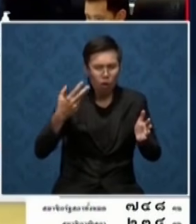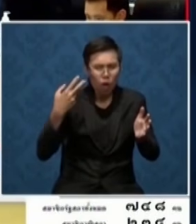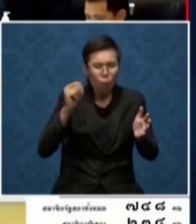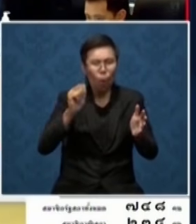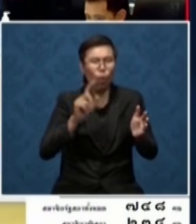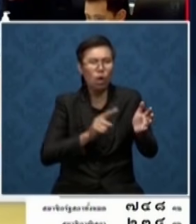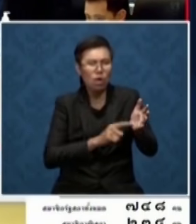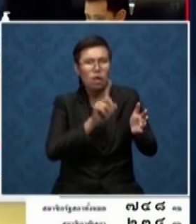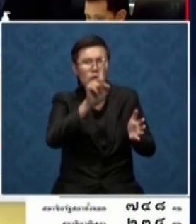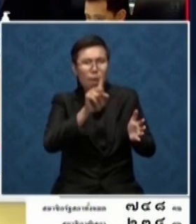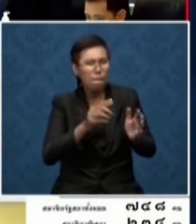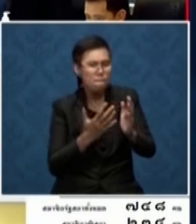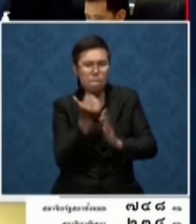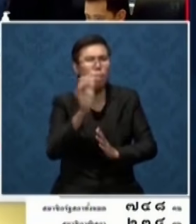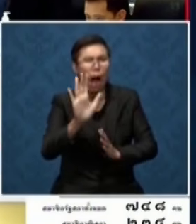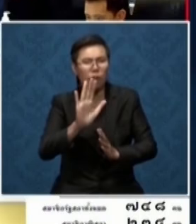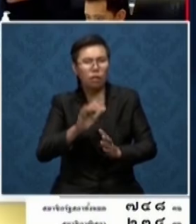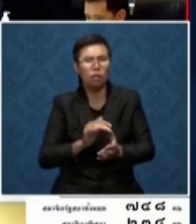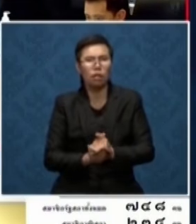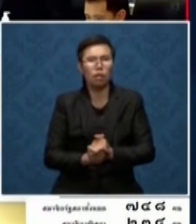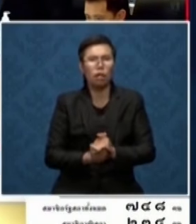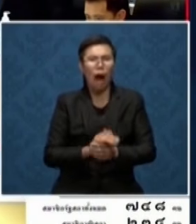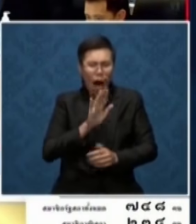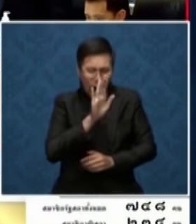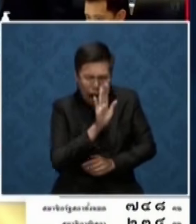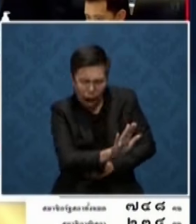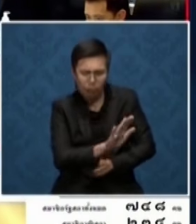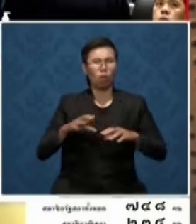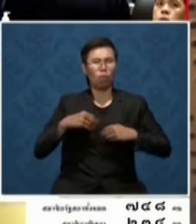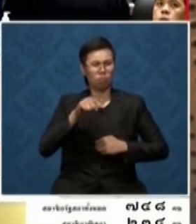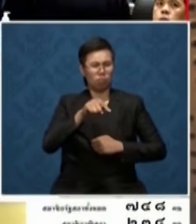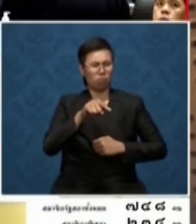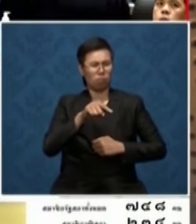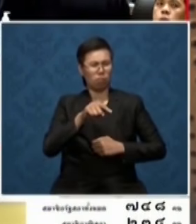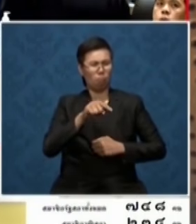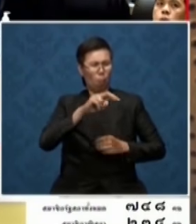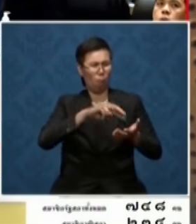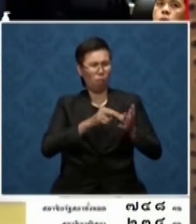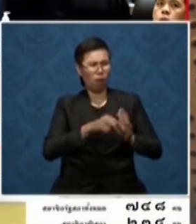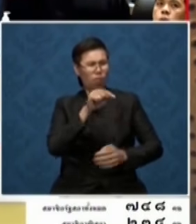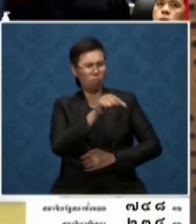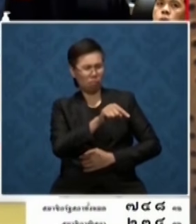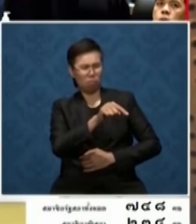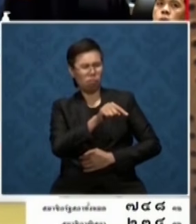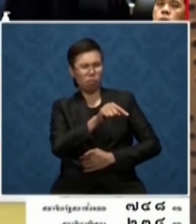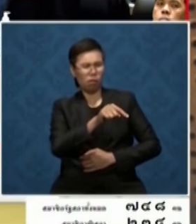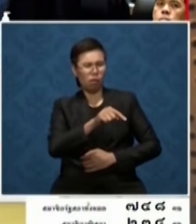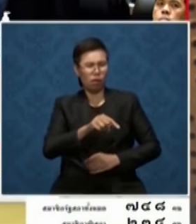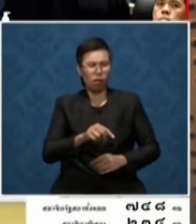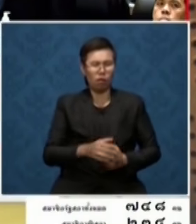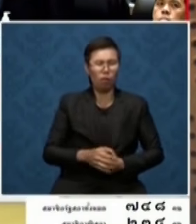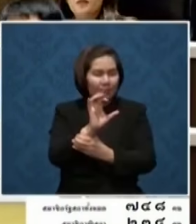ติไม่ผ่านห้ามเสนอซ้ำอีก เนี่ยเขาบอกเลยนะฮะถ้าคุณยึดตามแ